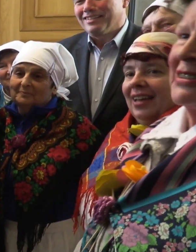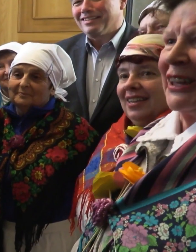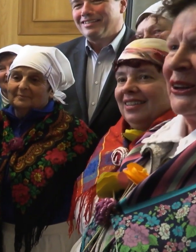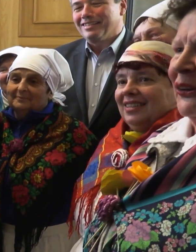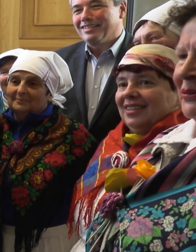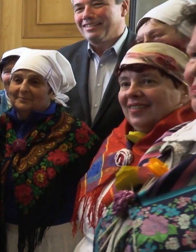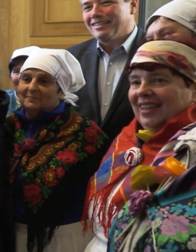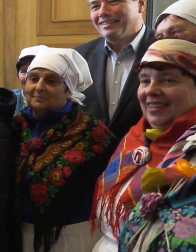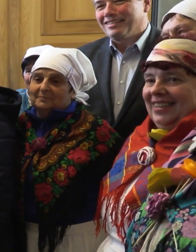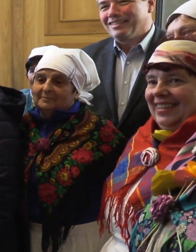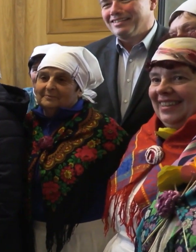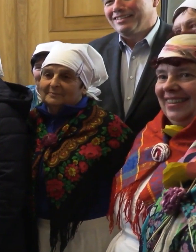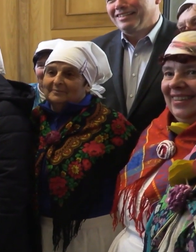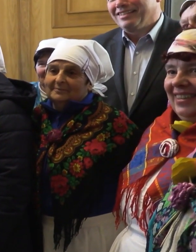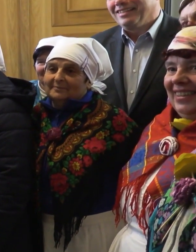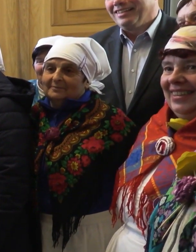Prince se reče.